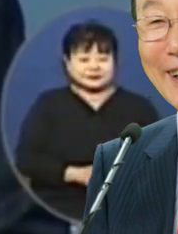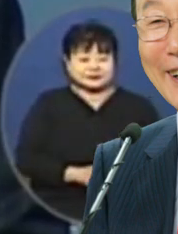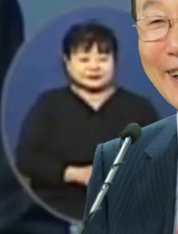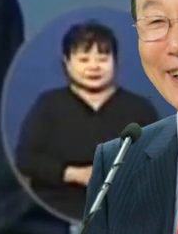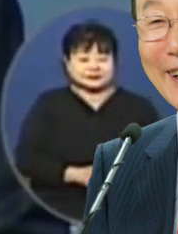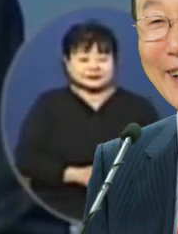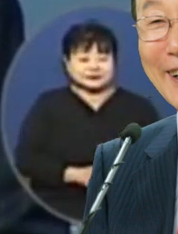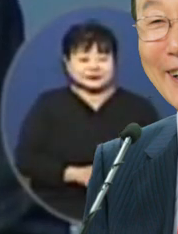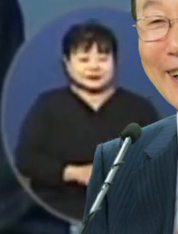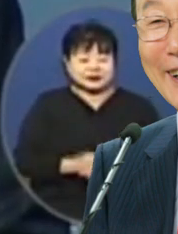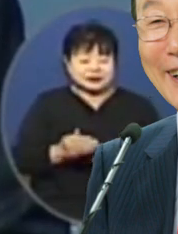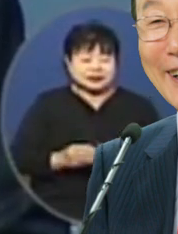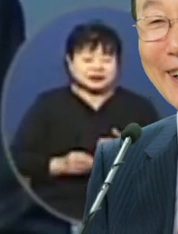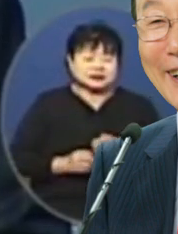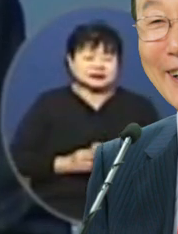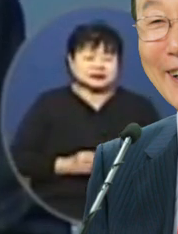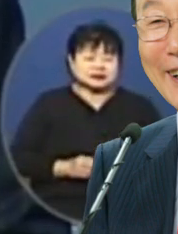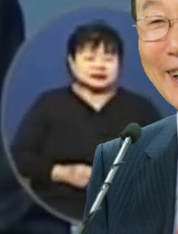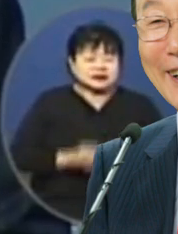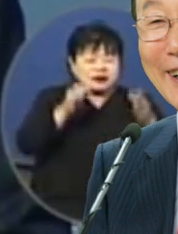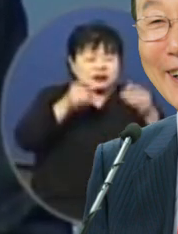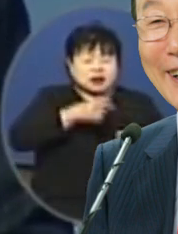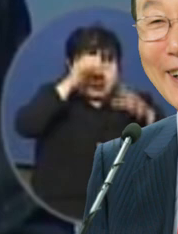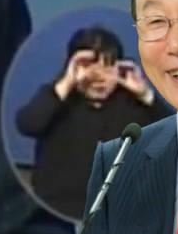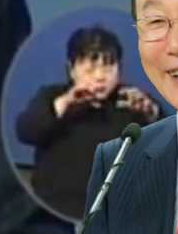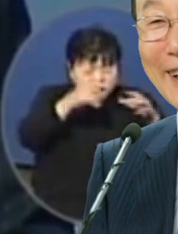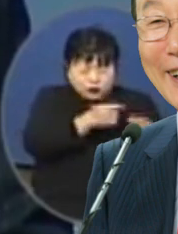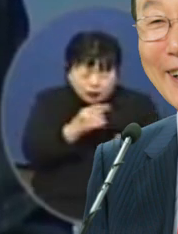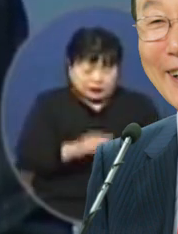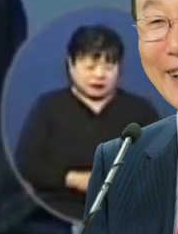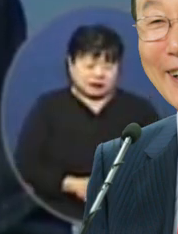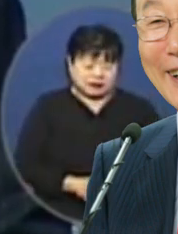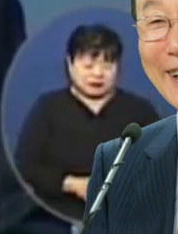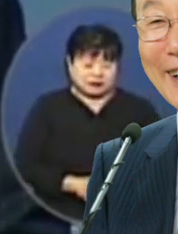사건이 터지면 폭우와 쏟아져서 터지는 것입니다.